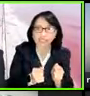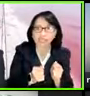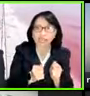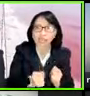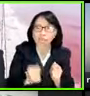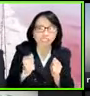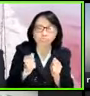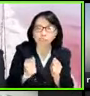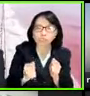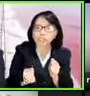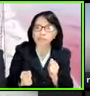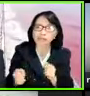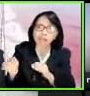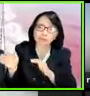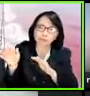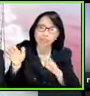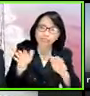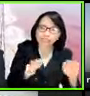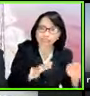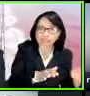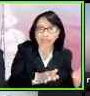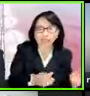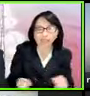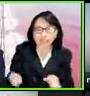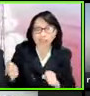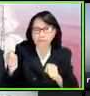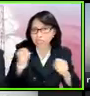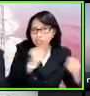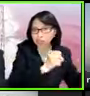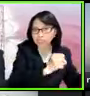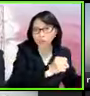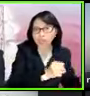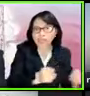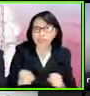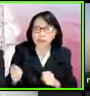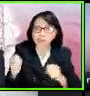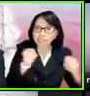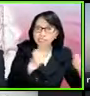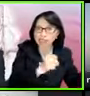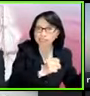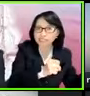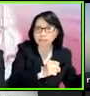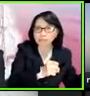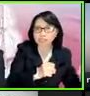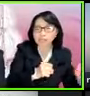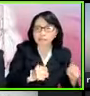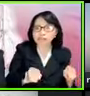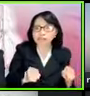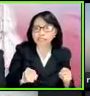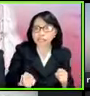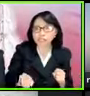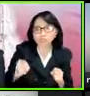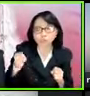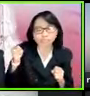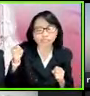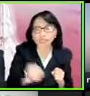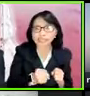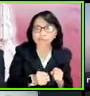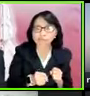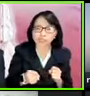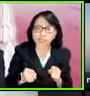diselesaikan meskipun dia mengalami banyak tantangan banyak penolakan banyak ancaman Hai